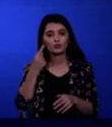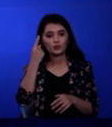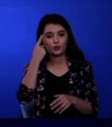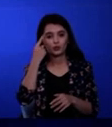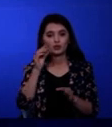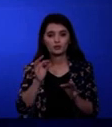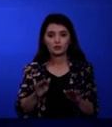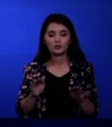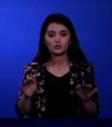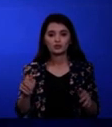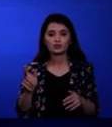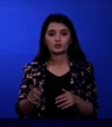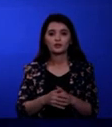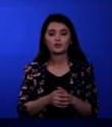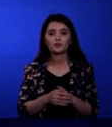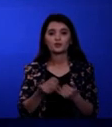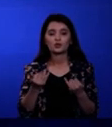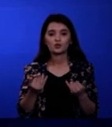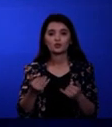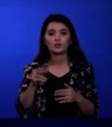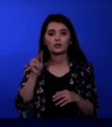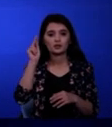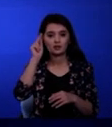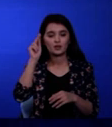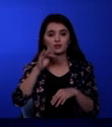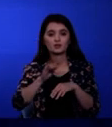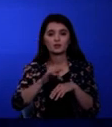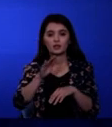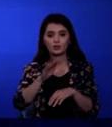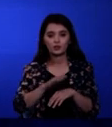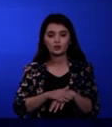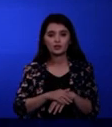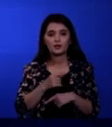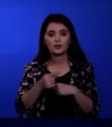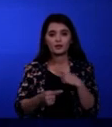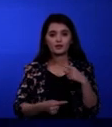o'quvchilar? Barakalla. Shuning bilan bugungi darsimizga yakun yasaymiz.